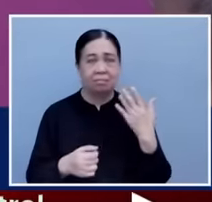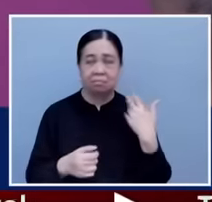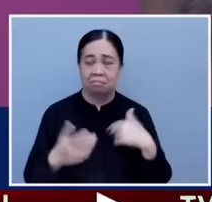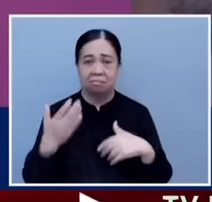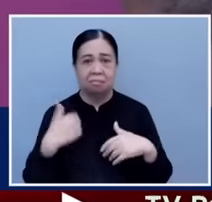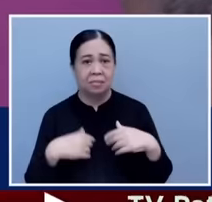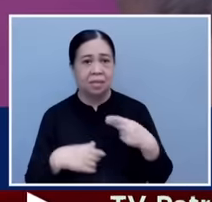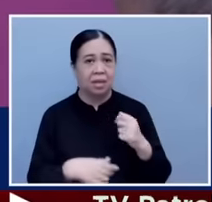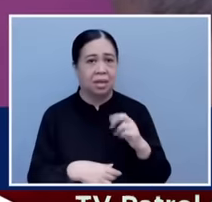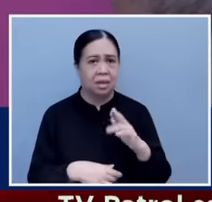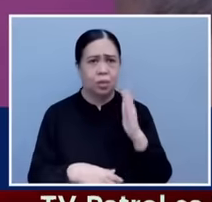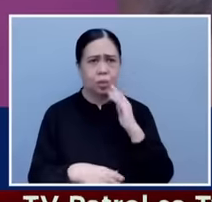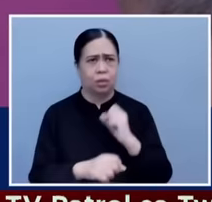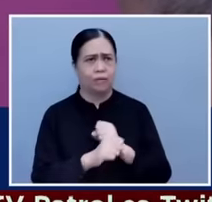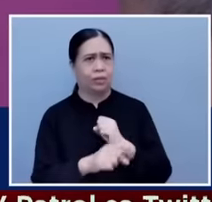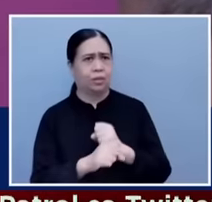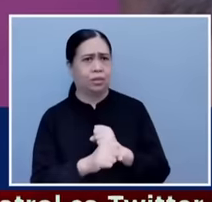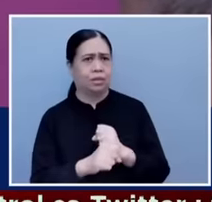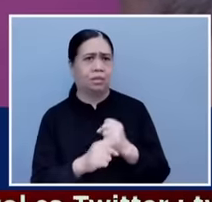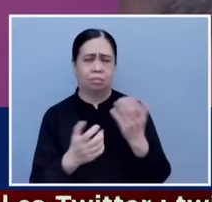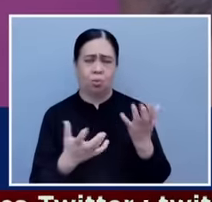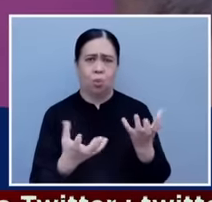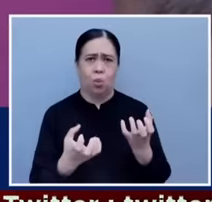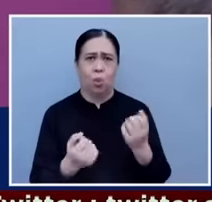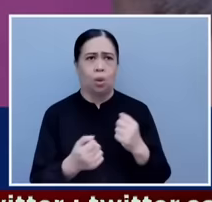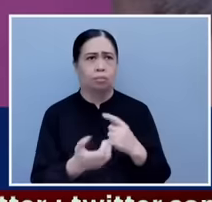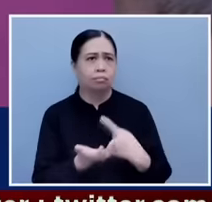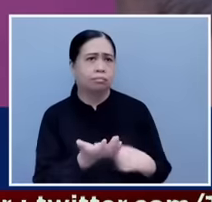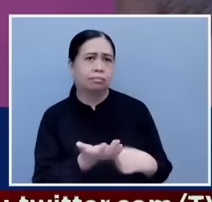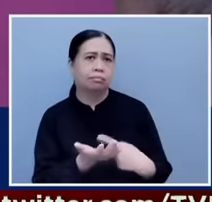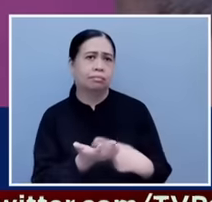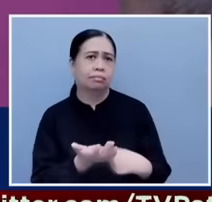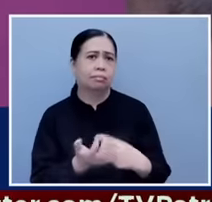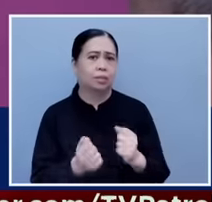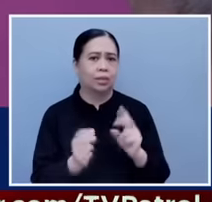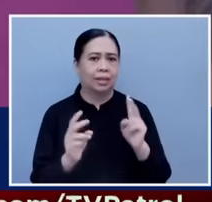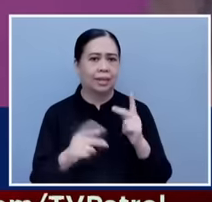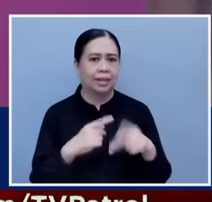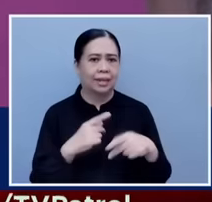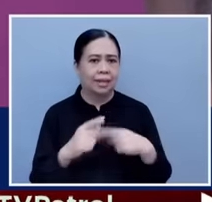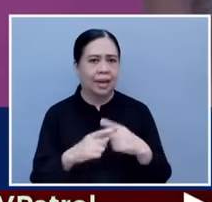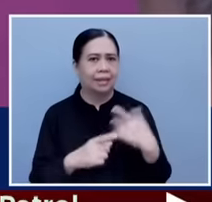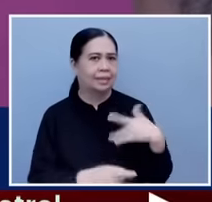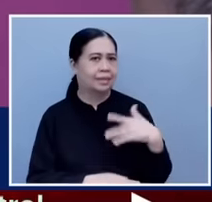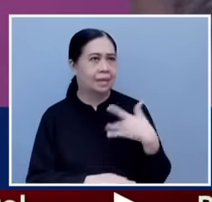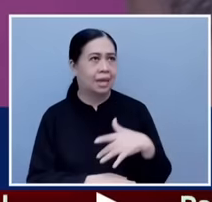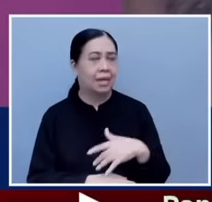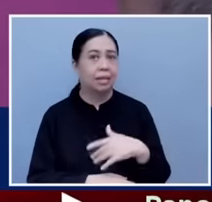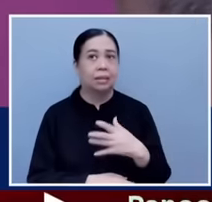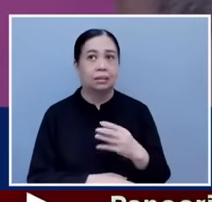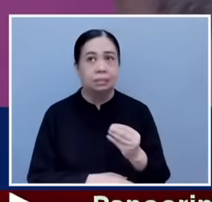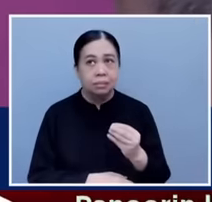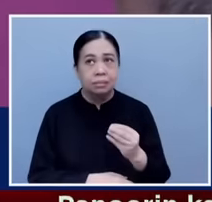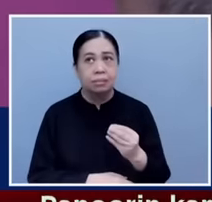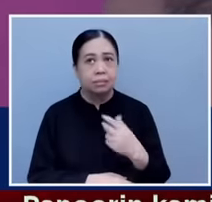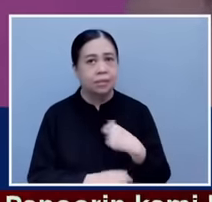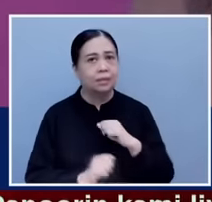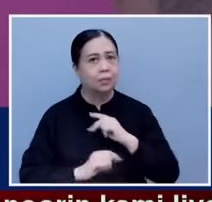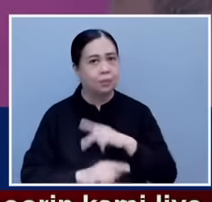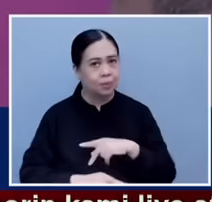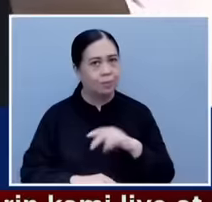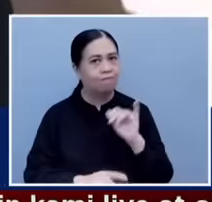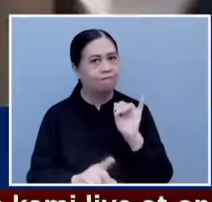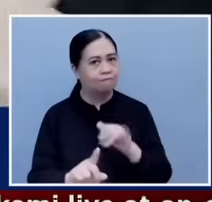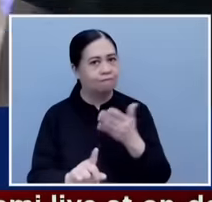her advocacy. She knows what she wants to talk about. She knows what kind of styling to go for. And I appreciate that in